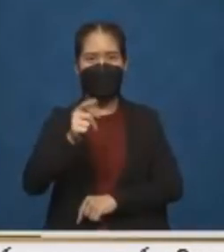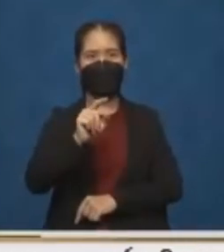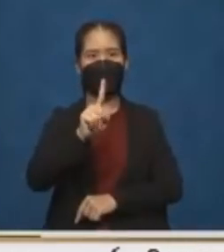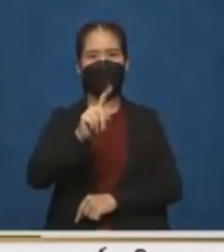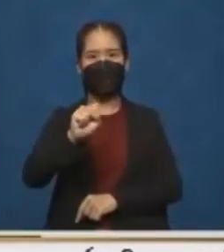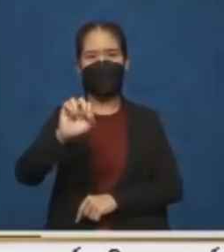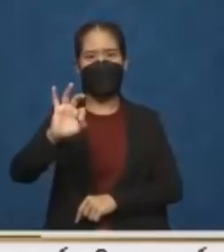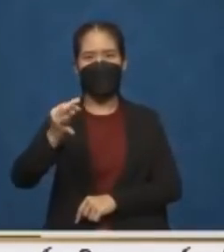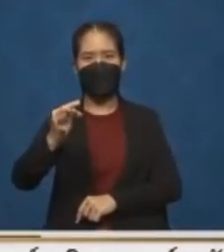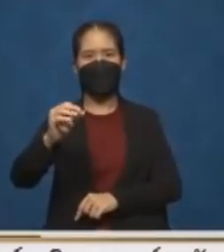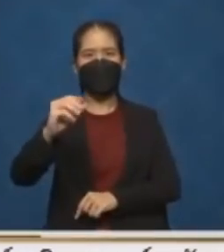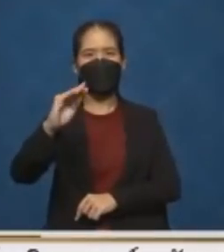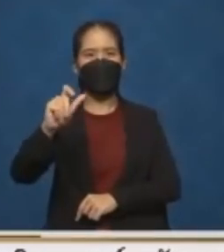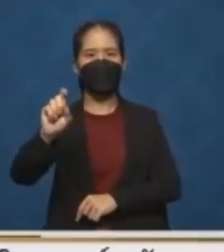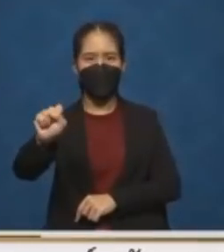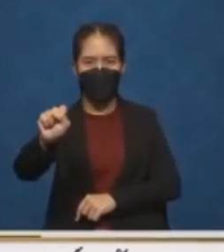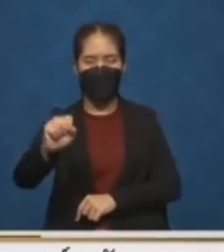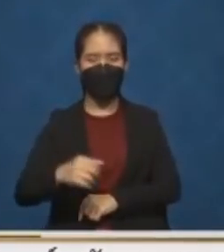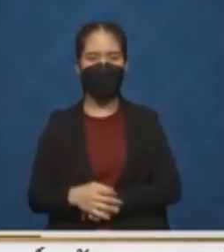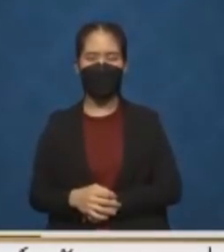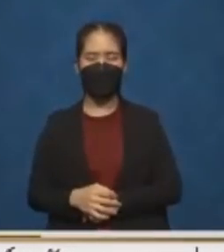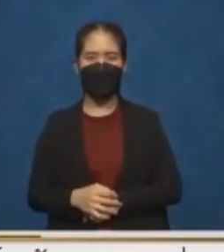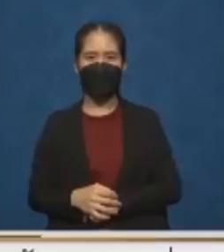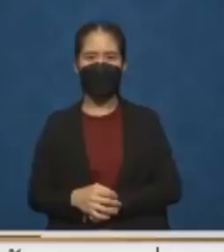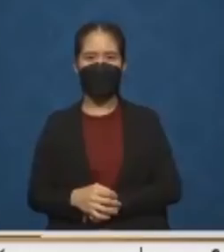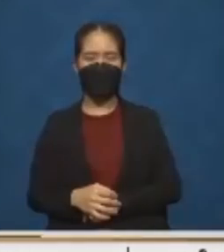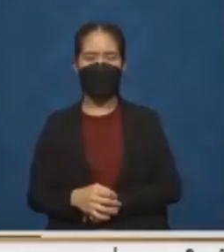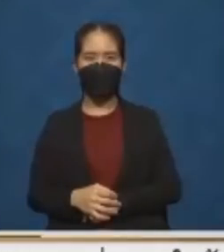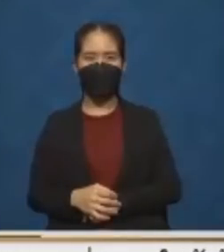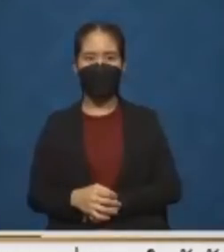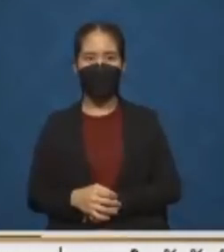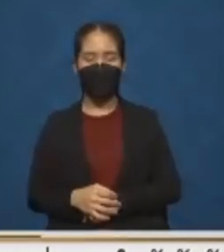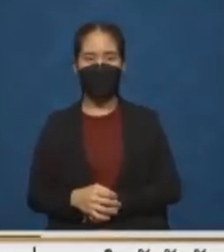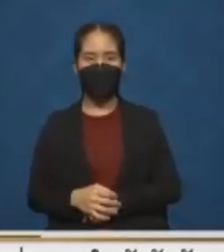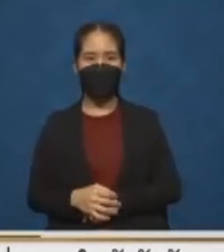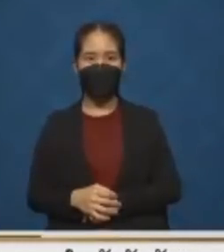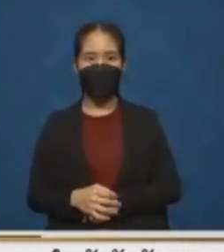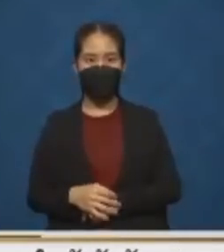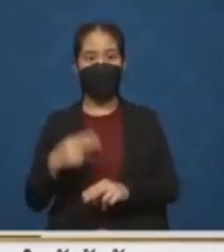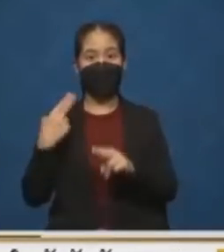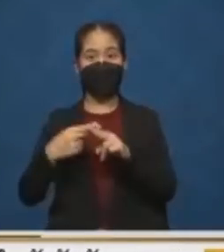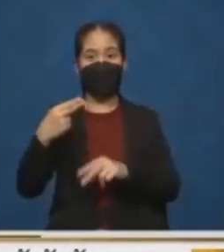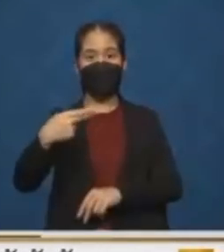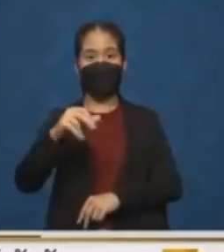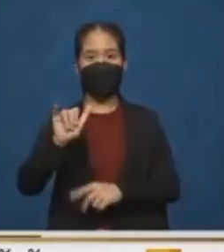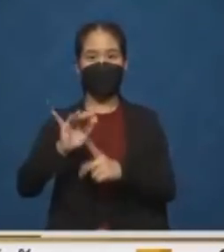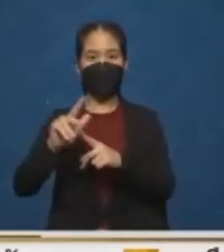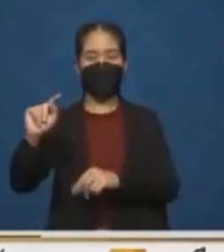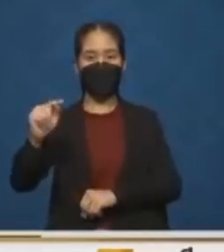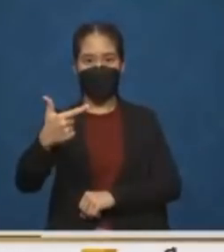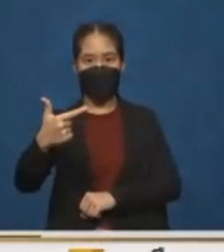ท่านประทานครับ ในอย่างอุปธุทธของญาติเอ่ยน้ท่านไม่เสยหายนะครั